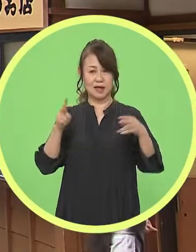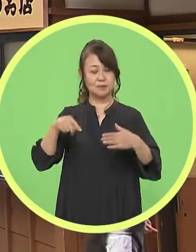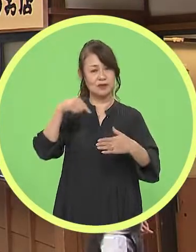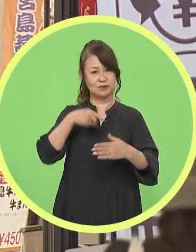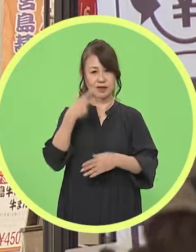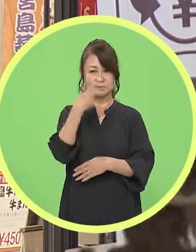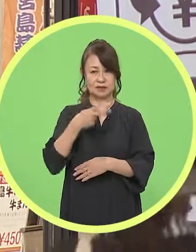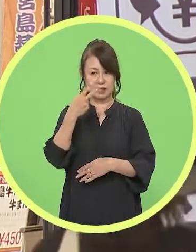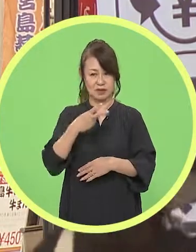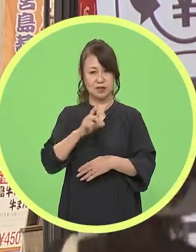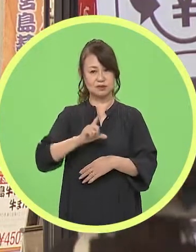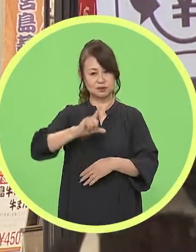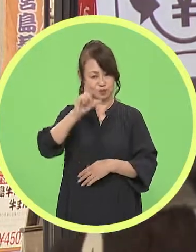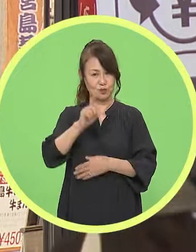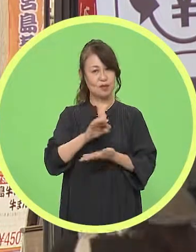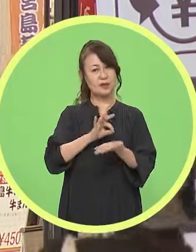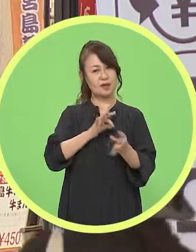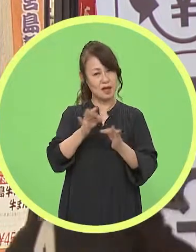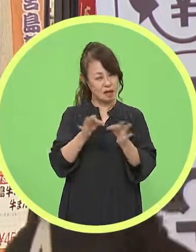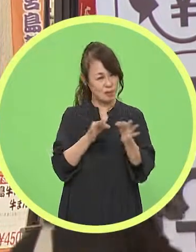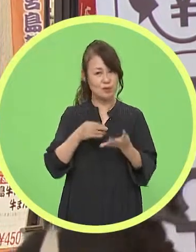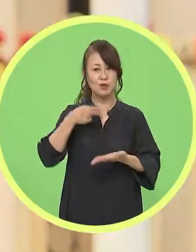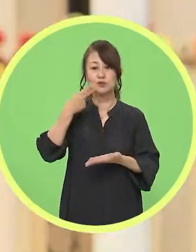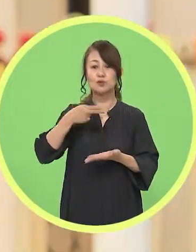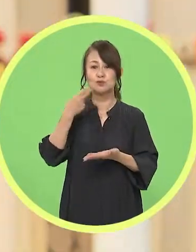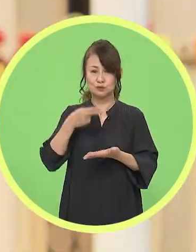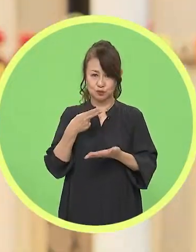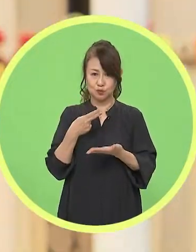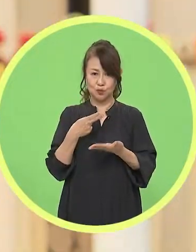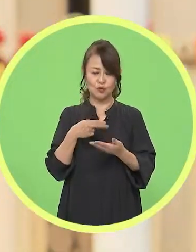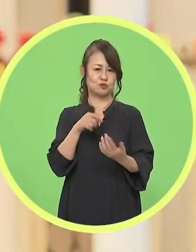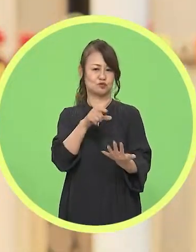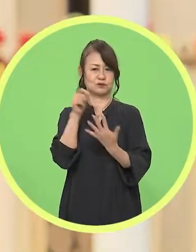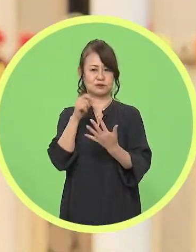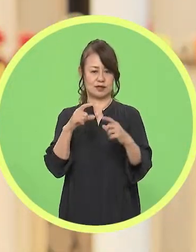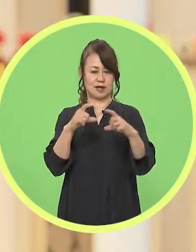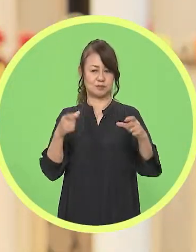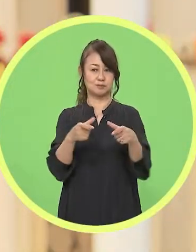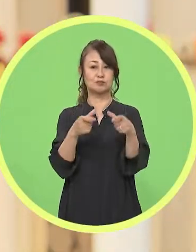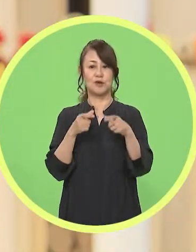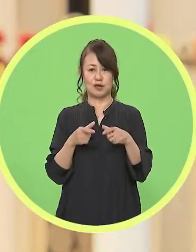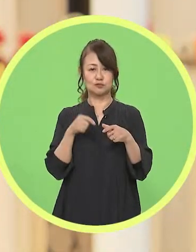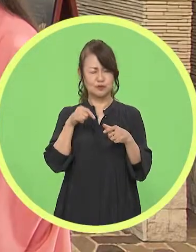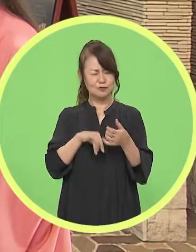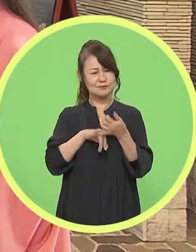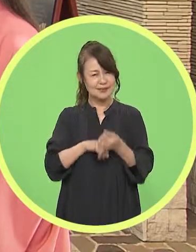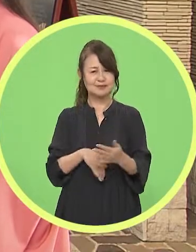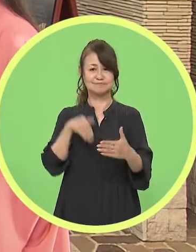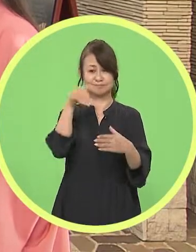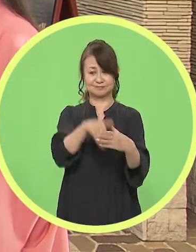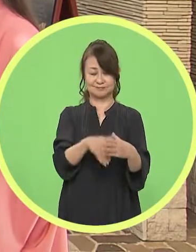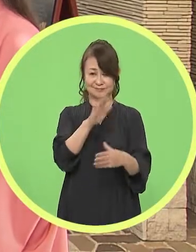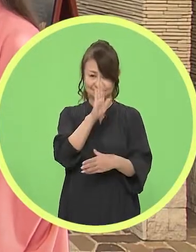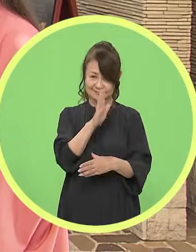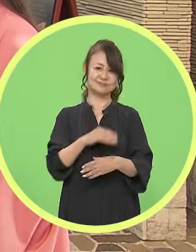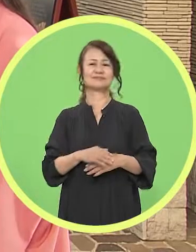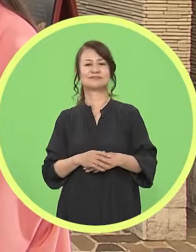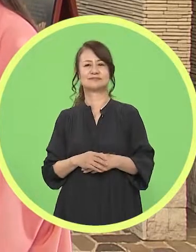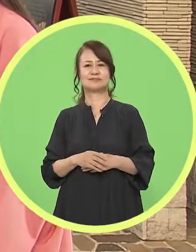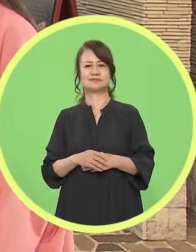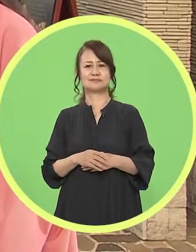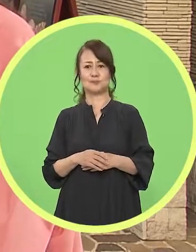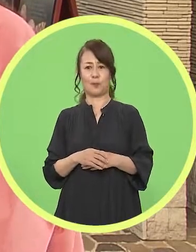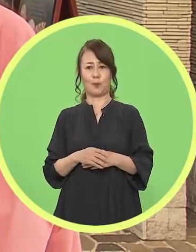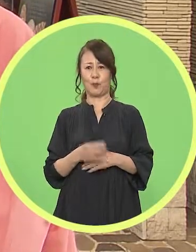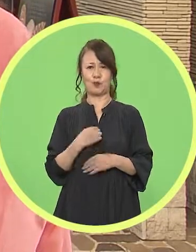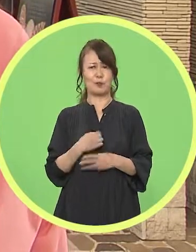内で2000以上のお買い物やお食事をすると抽選用の応募用紙がもらえるので、ぜひチャレンジしてみてください。